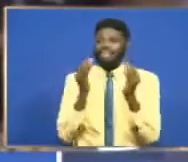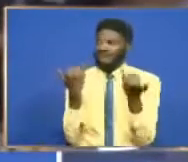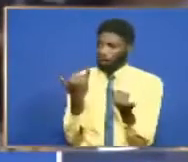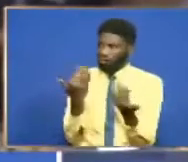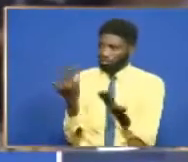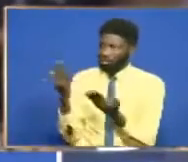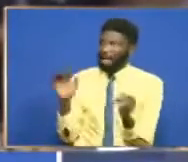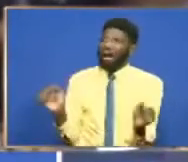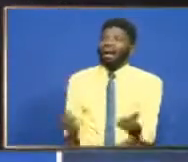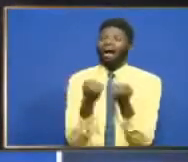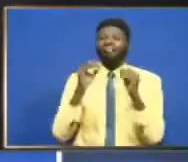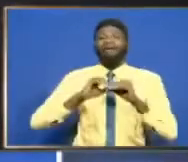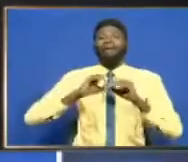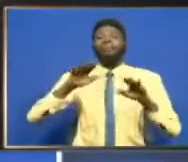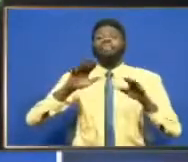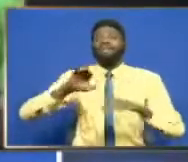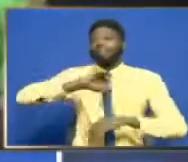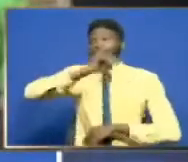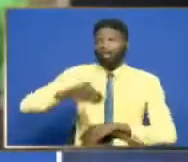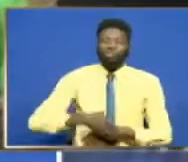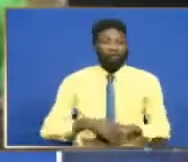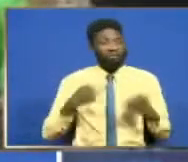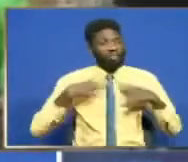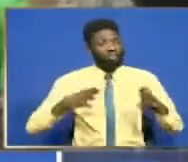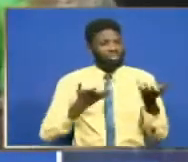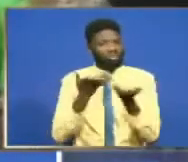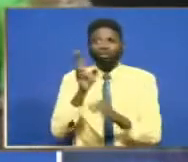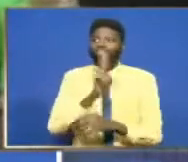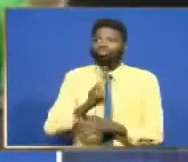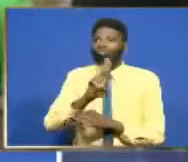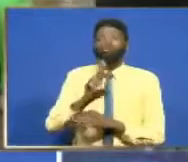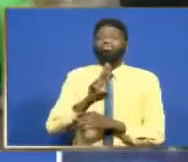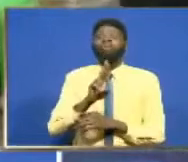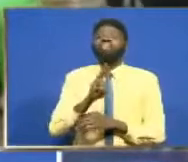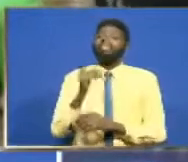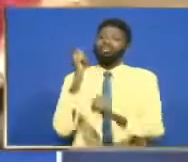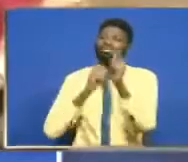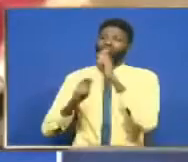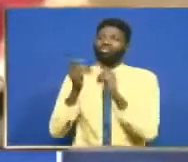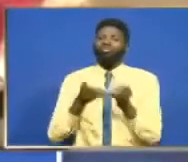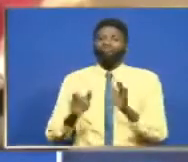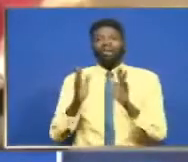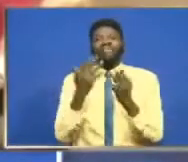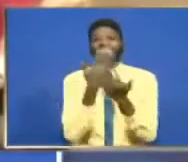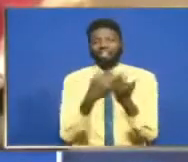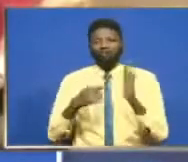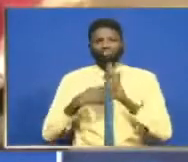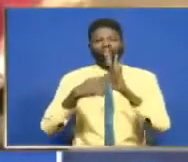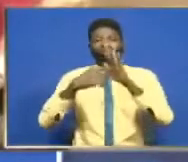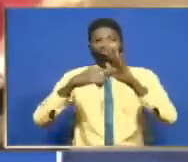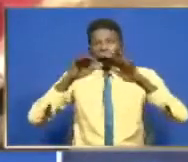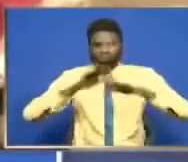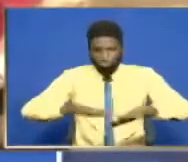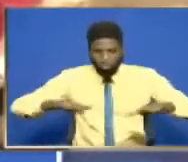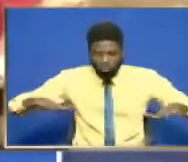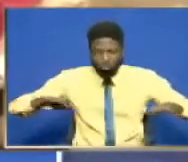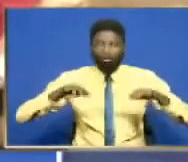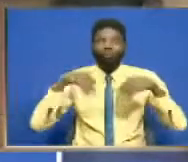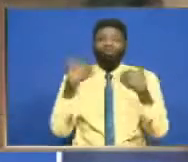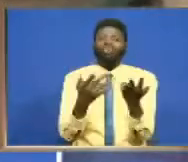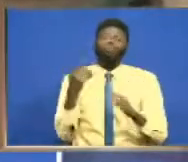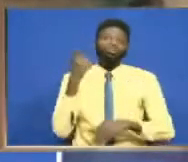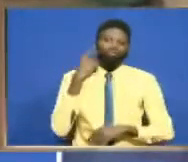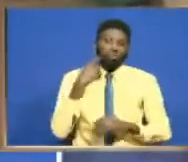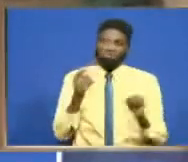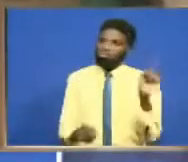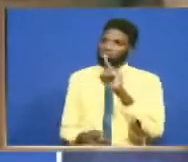trend in the town. Traders have abandoned the conventional way of displaying their wares on the ground or in a stall. They appear